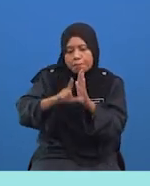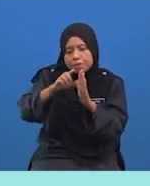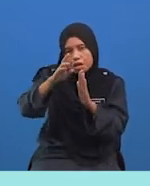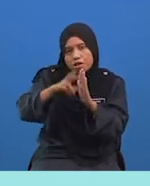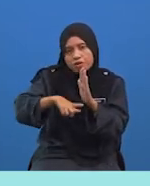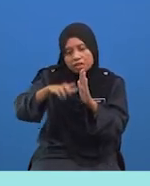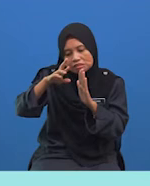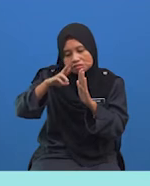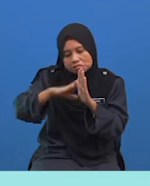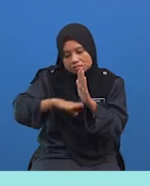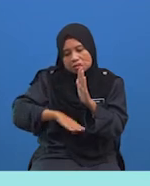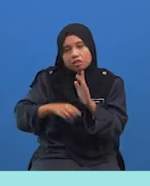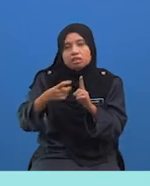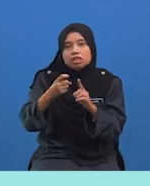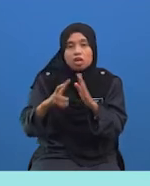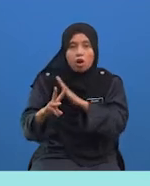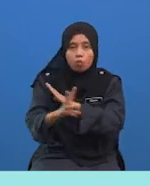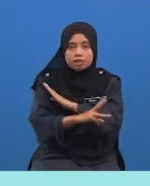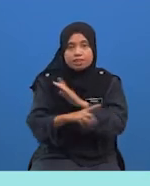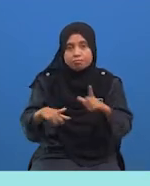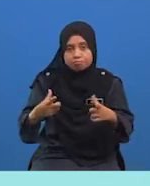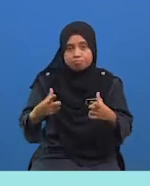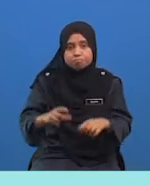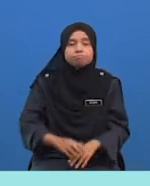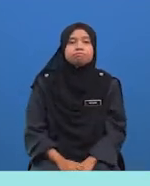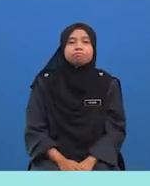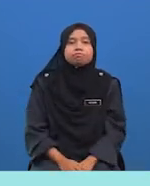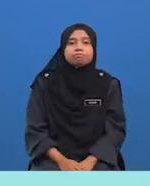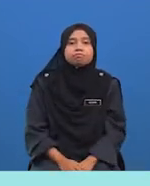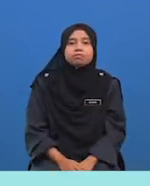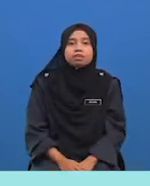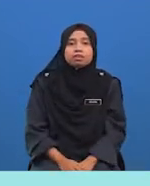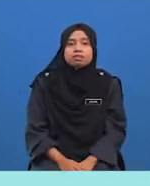rendah berbanding di kawasan lain di Malaysia.